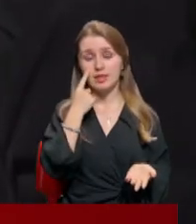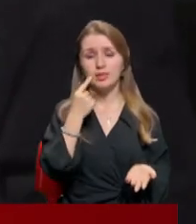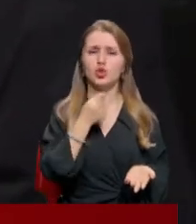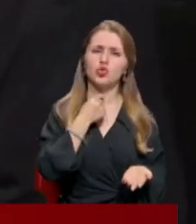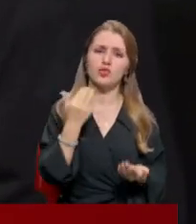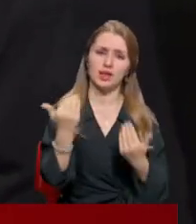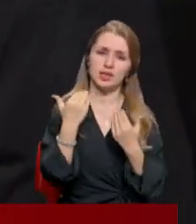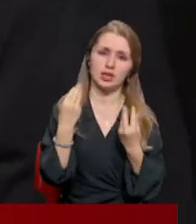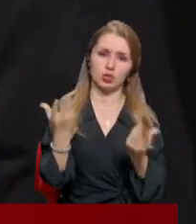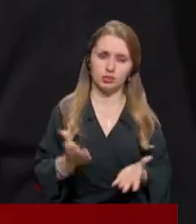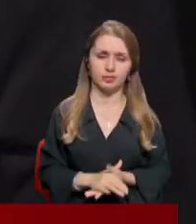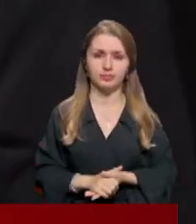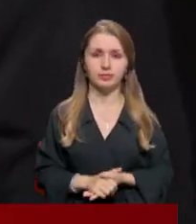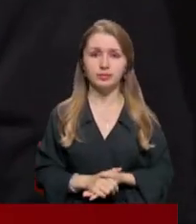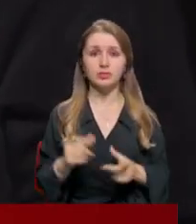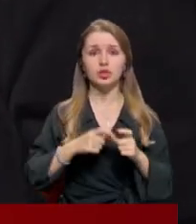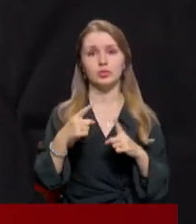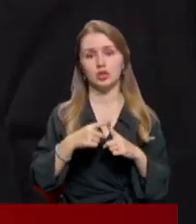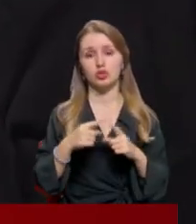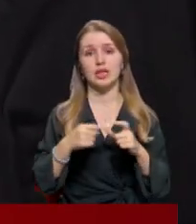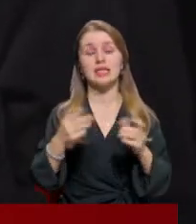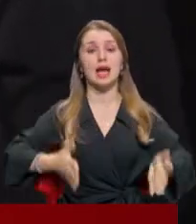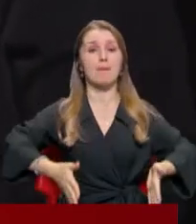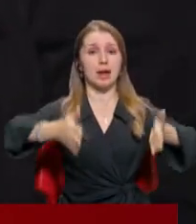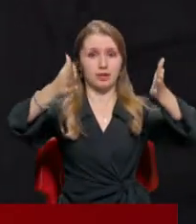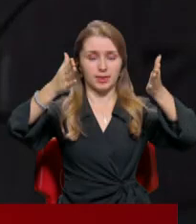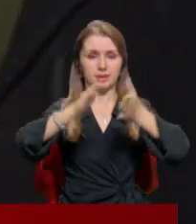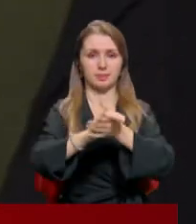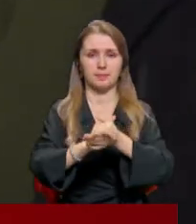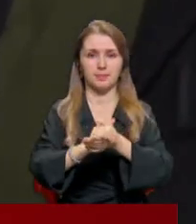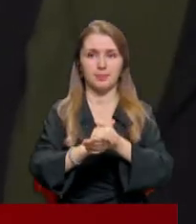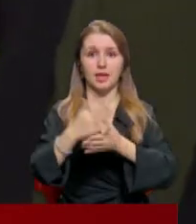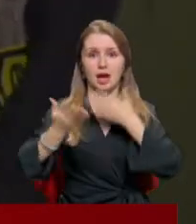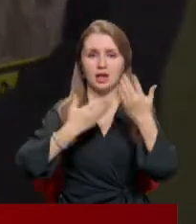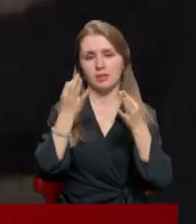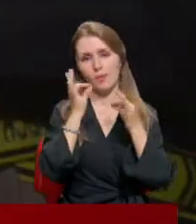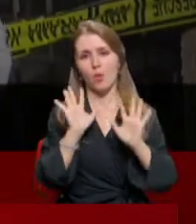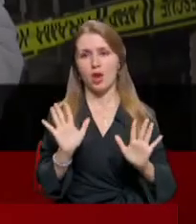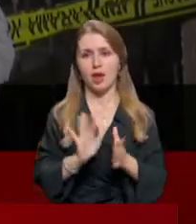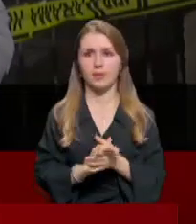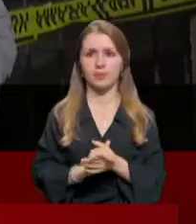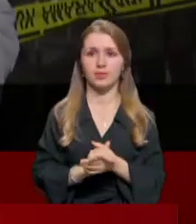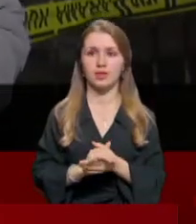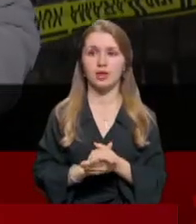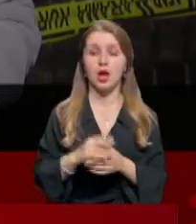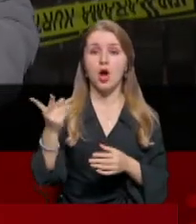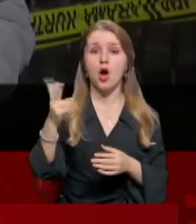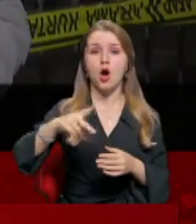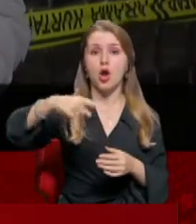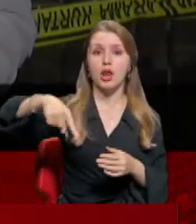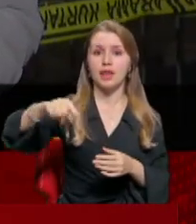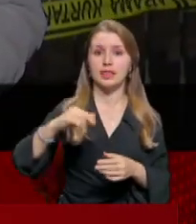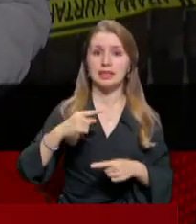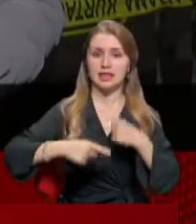lütfen yardımcı olsun bize. Gülbin Tosun, Ezgi Apartmanı'nda aktaracaklarımız bu kadar. Hayatını